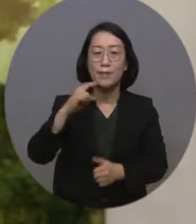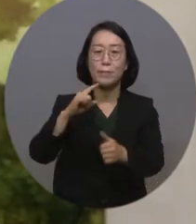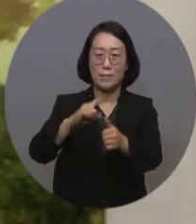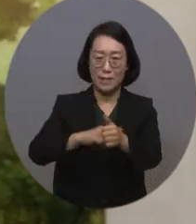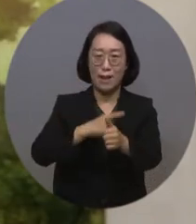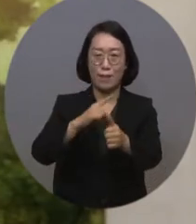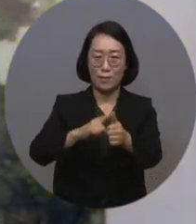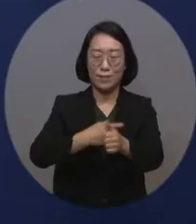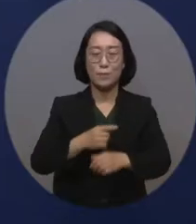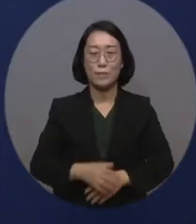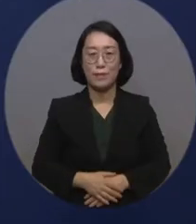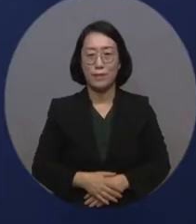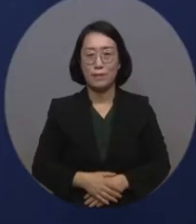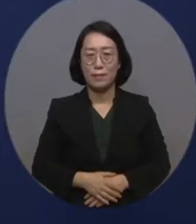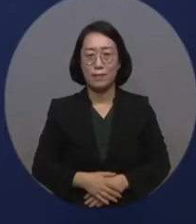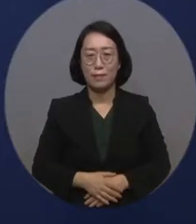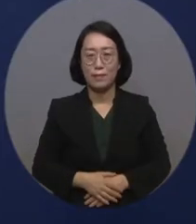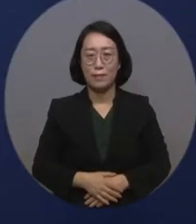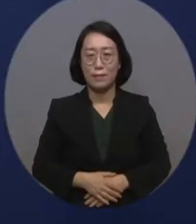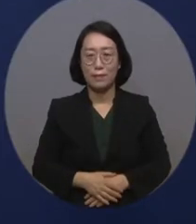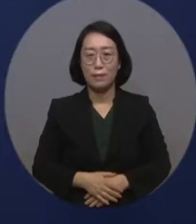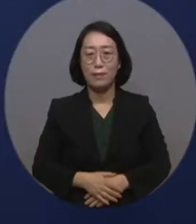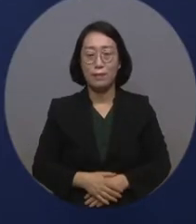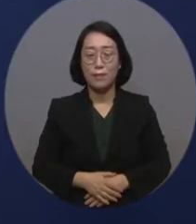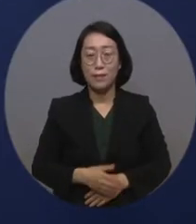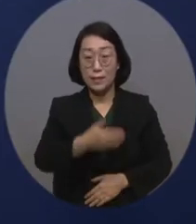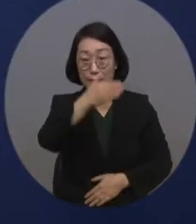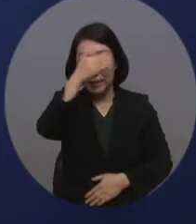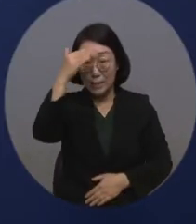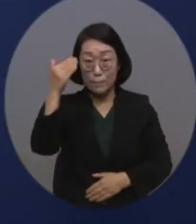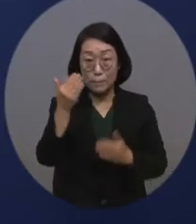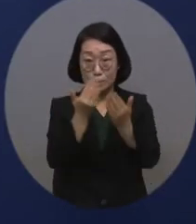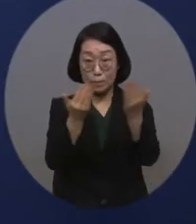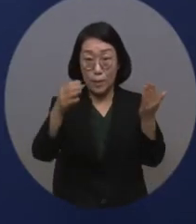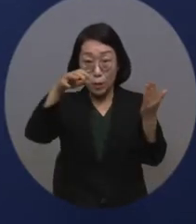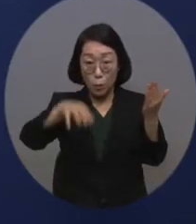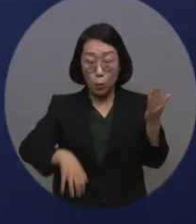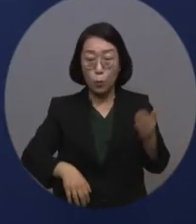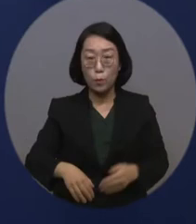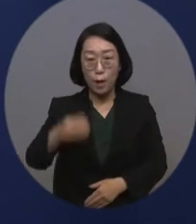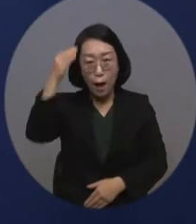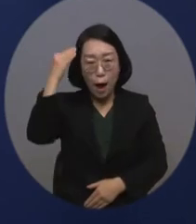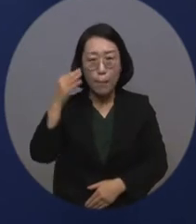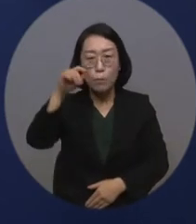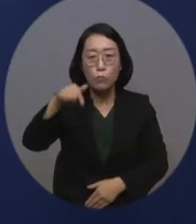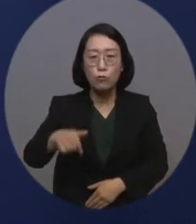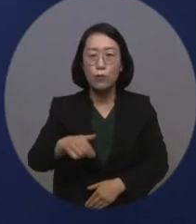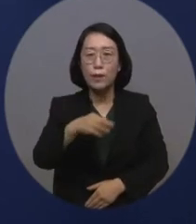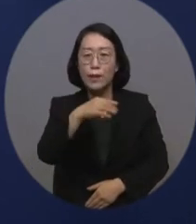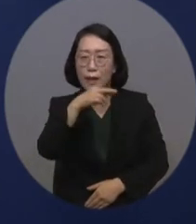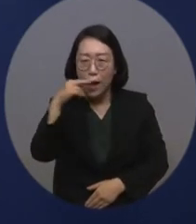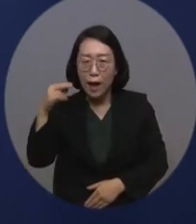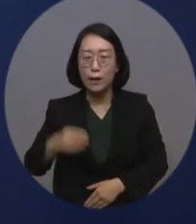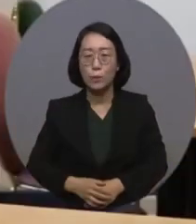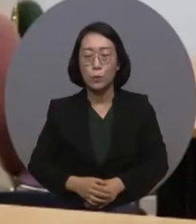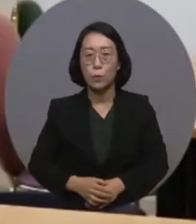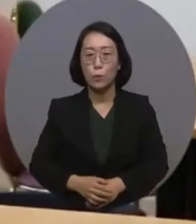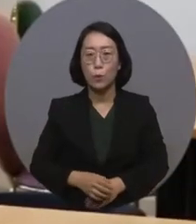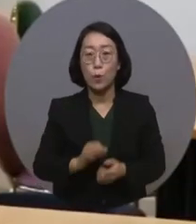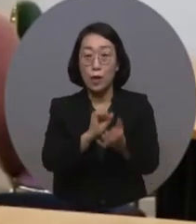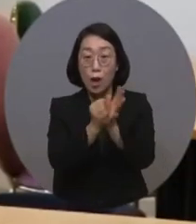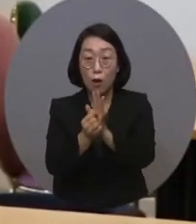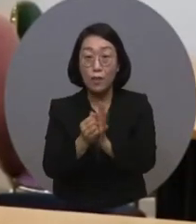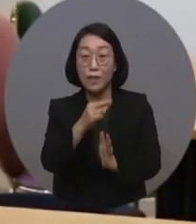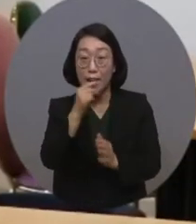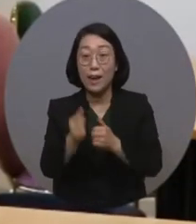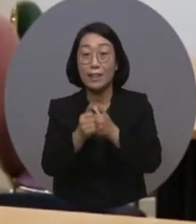자연스럽습니다. 황금도끼 갤러리에서 묵향 따라 연향 따라 가는 길을 주제로 열린 개인전, 한국